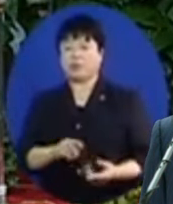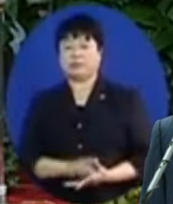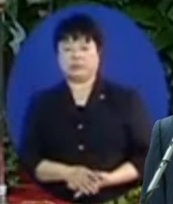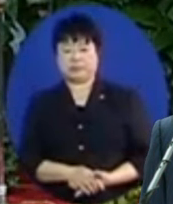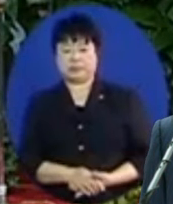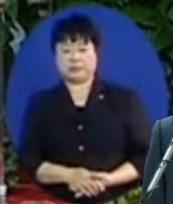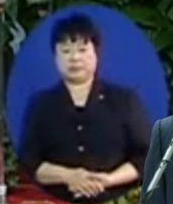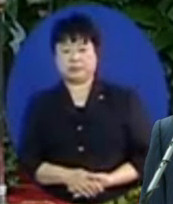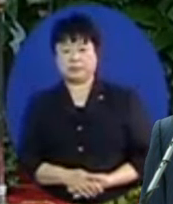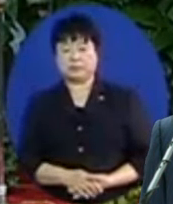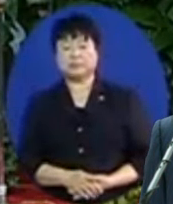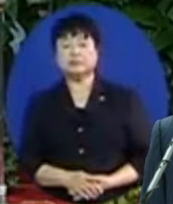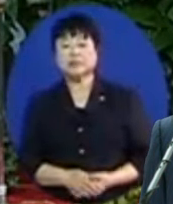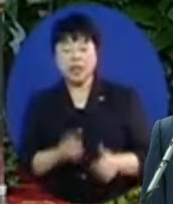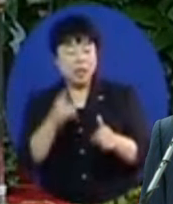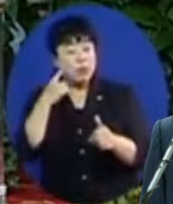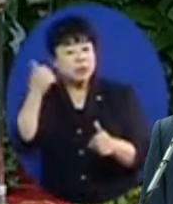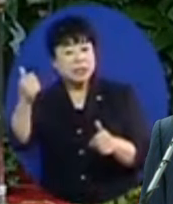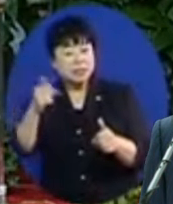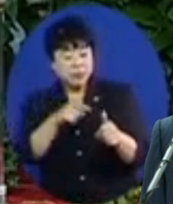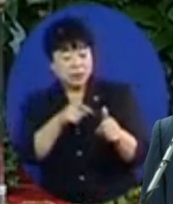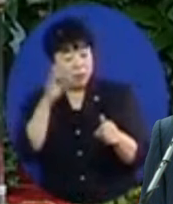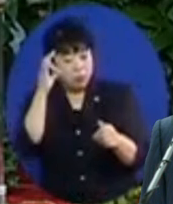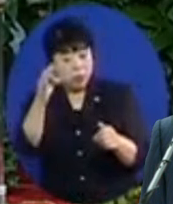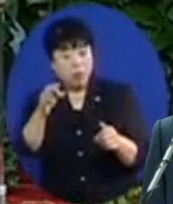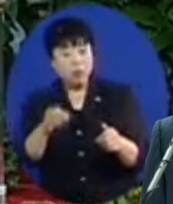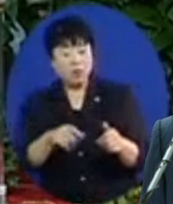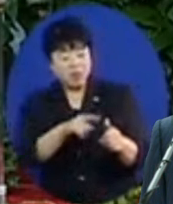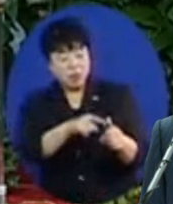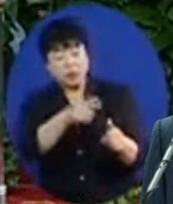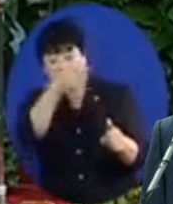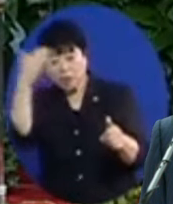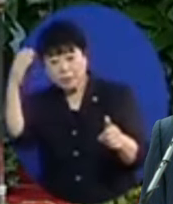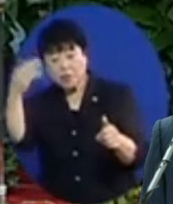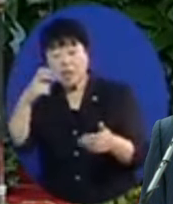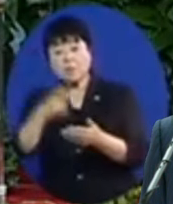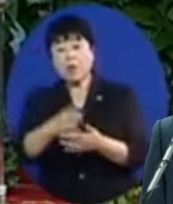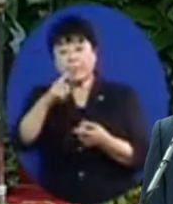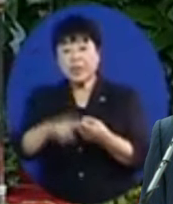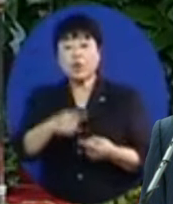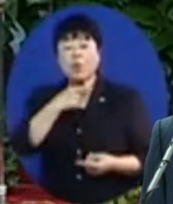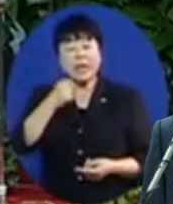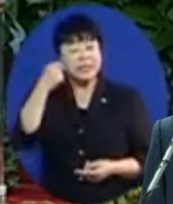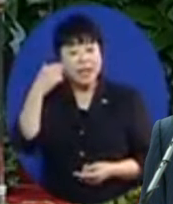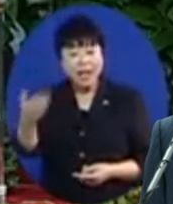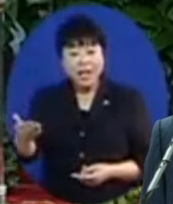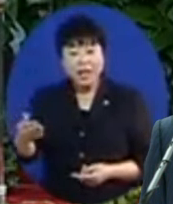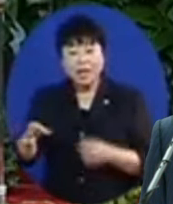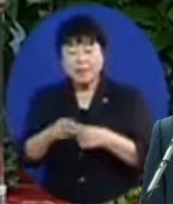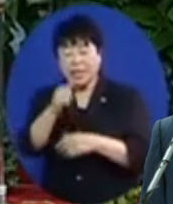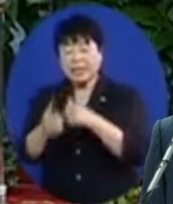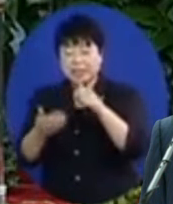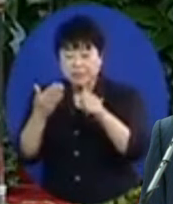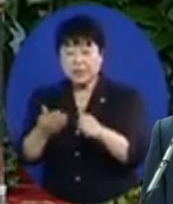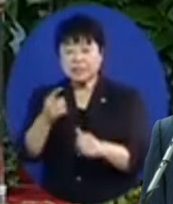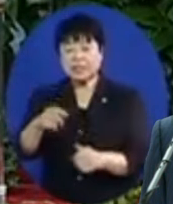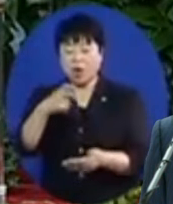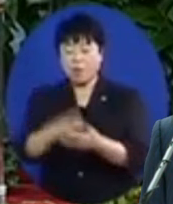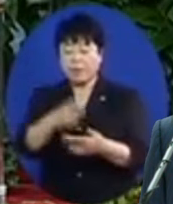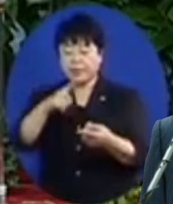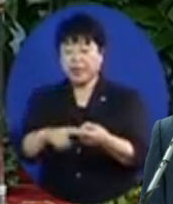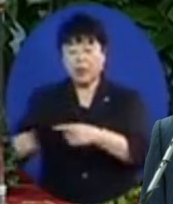이 말을 듣던 아이언사이드 목사가 그를 보고 이렇게 말했습니다. 여보게 젊은이, 법대로 하기를 원하는가? 만약 하나님께서 자네를